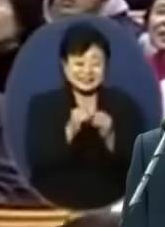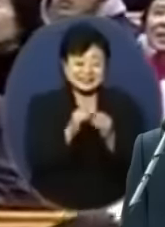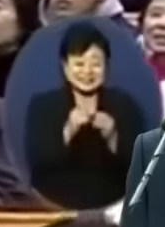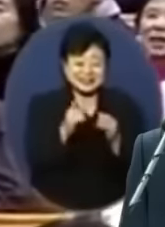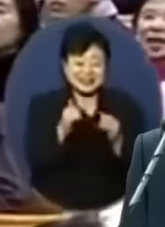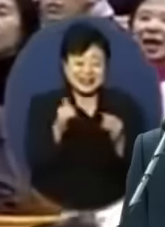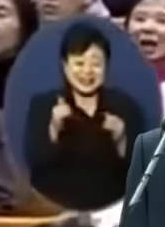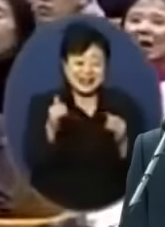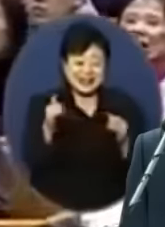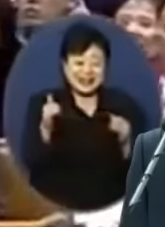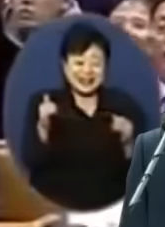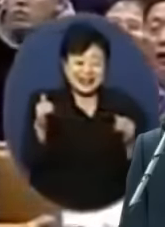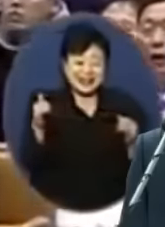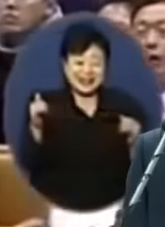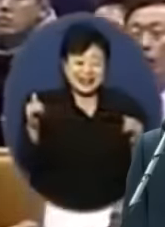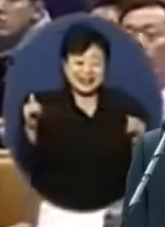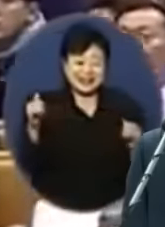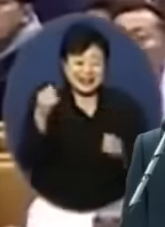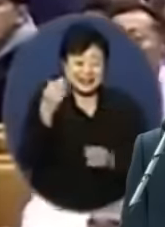사랑하는 자.